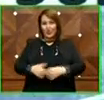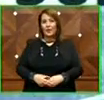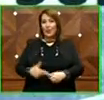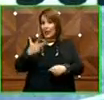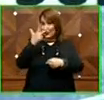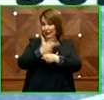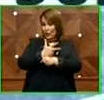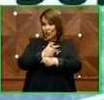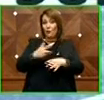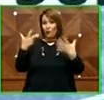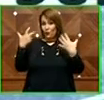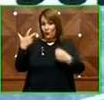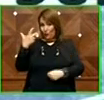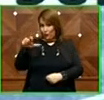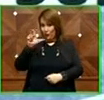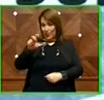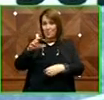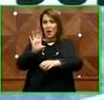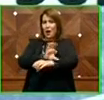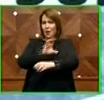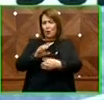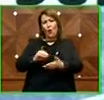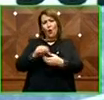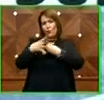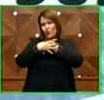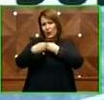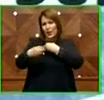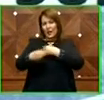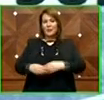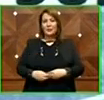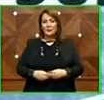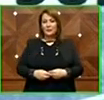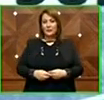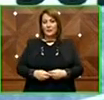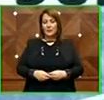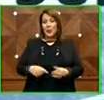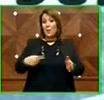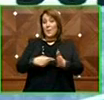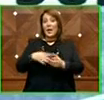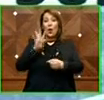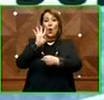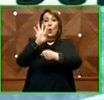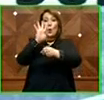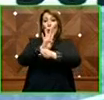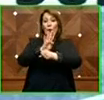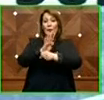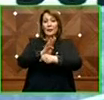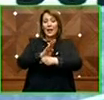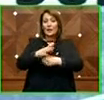13300، وخارج الوطن 114، يعني 414 مركز تصويت